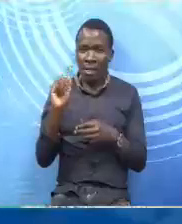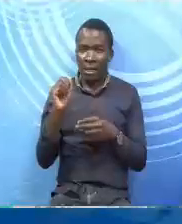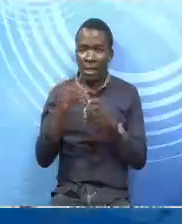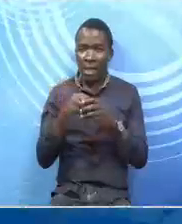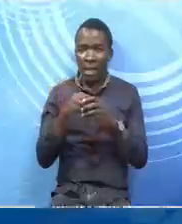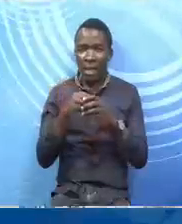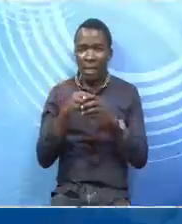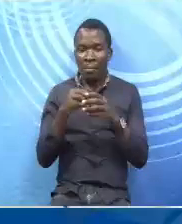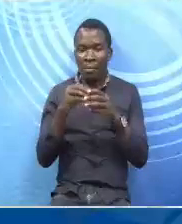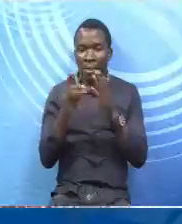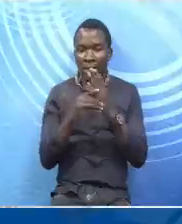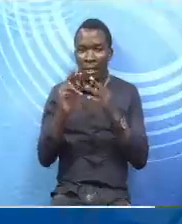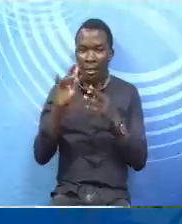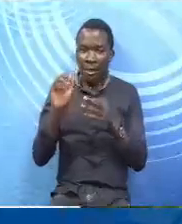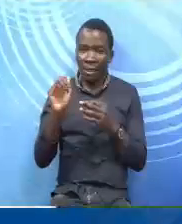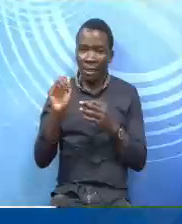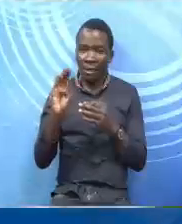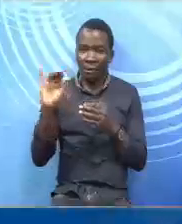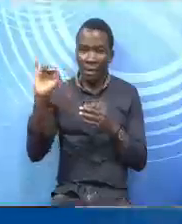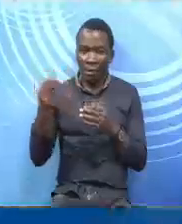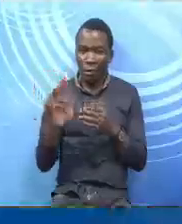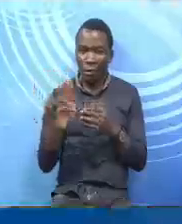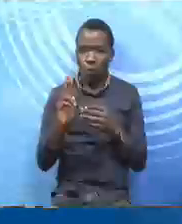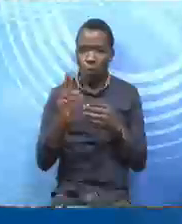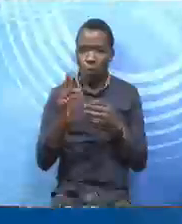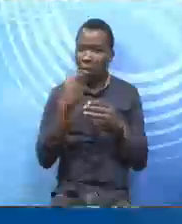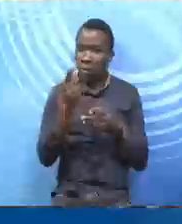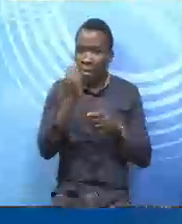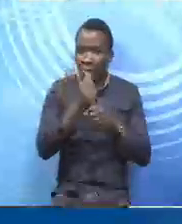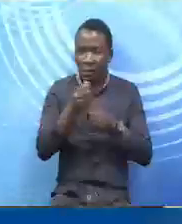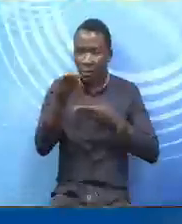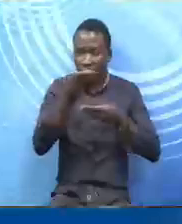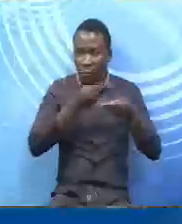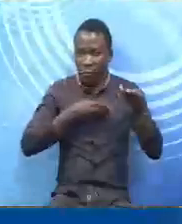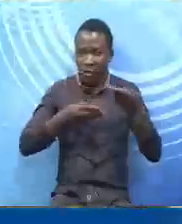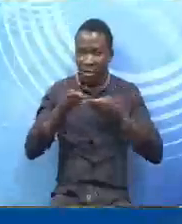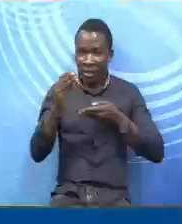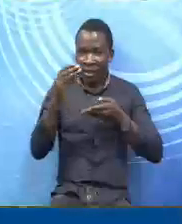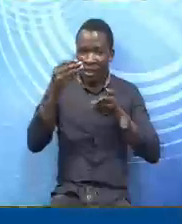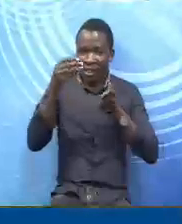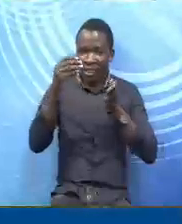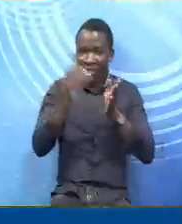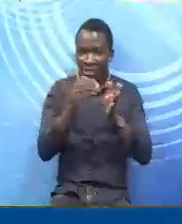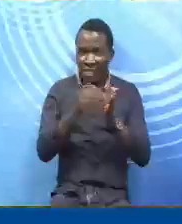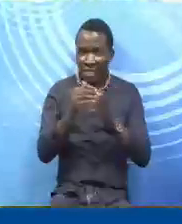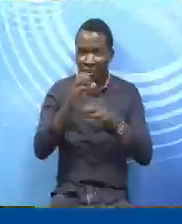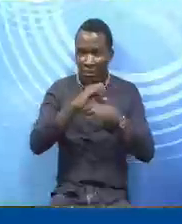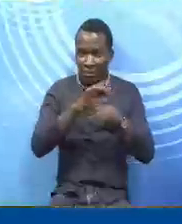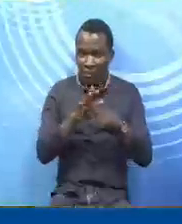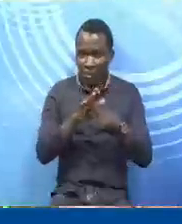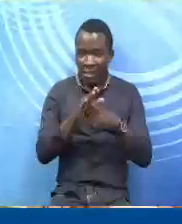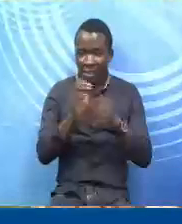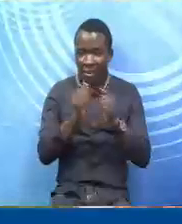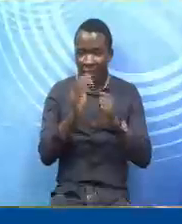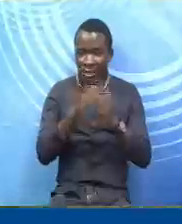y'uburengerazuba bw'u Rwanda baravuga ko kuri ubu imikorere y'ubucuruzi bwabo yazahajwe n'ingaruka za coronavirus ngo mu gihe icyashara cy'abaguzi